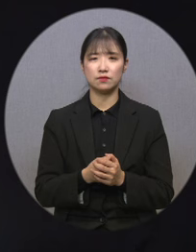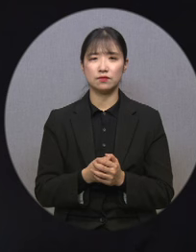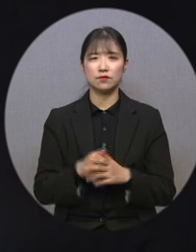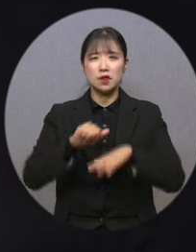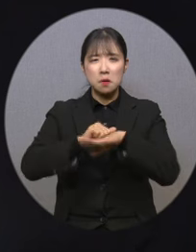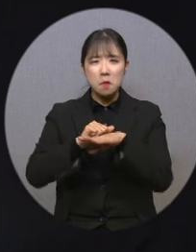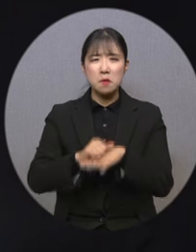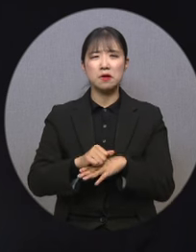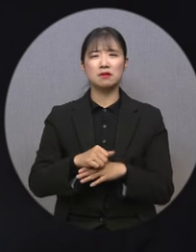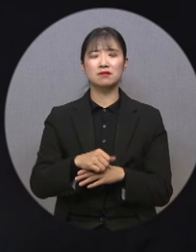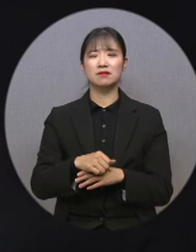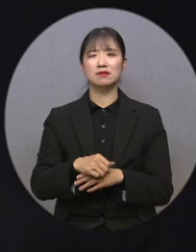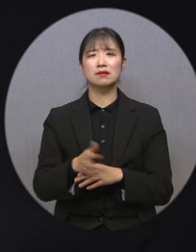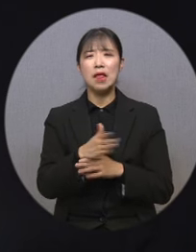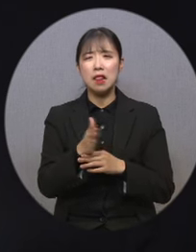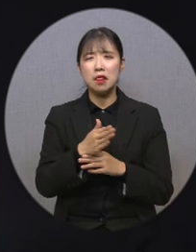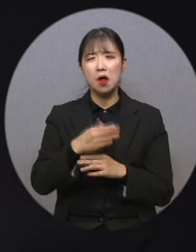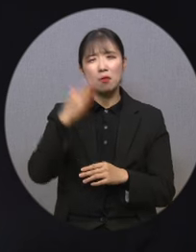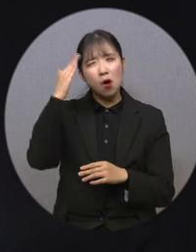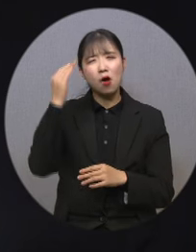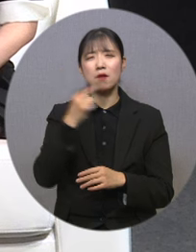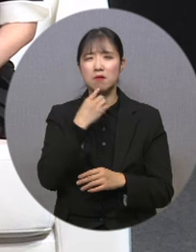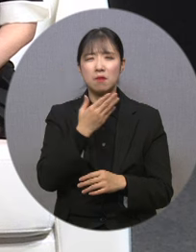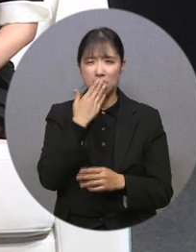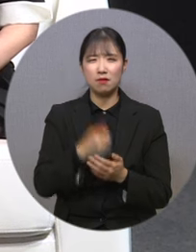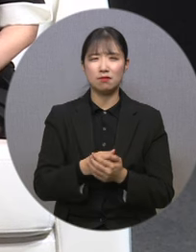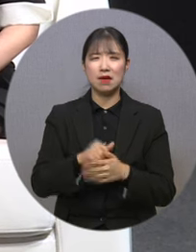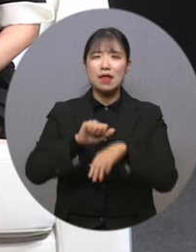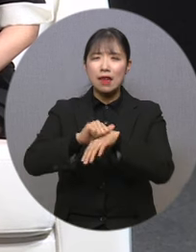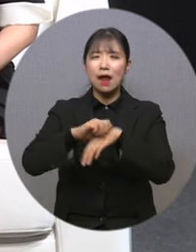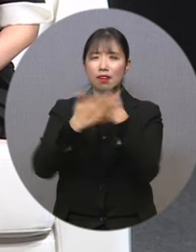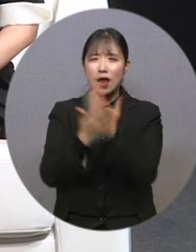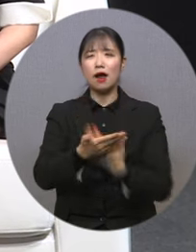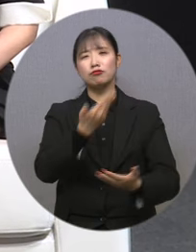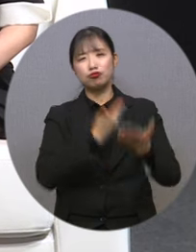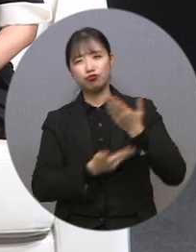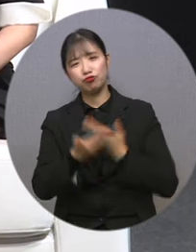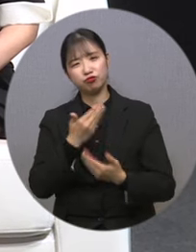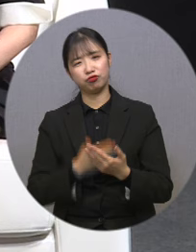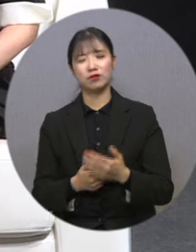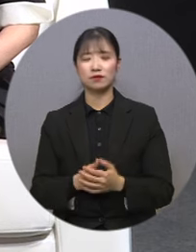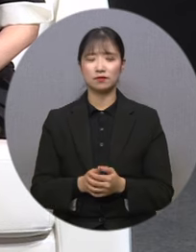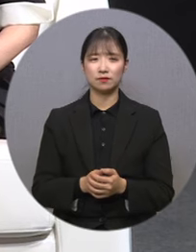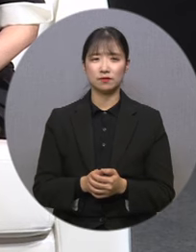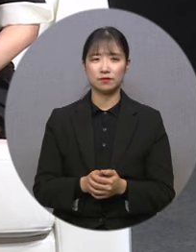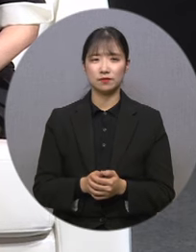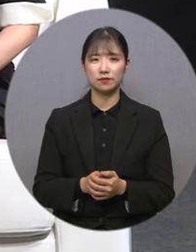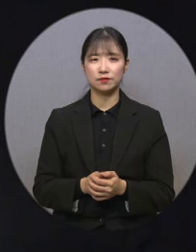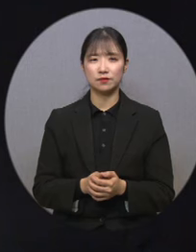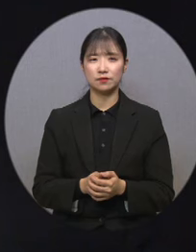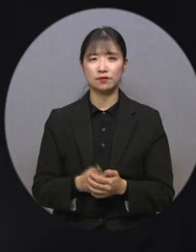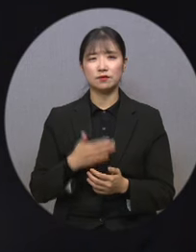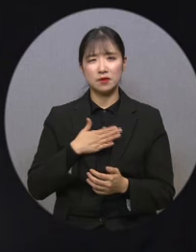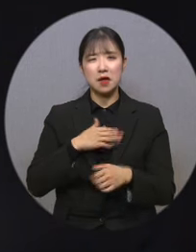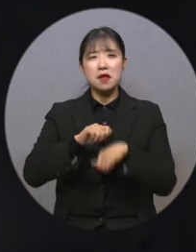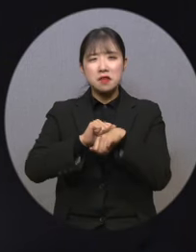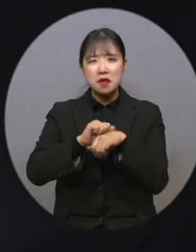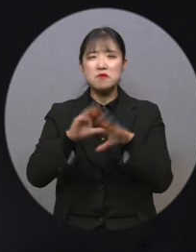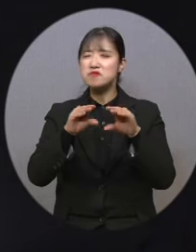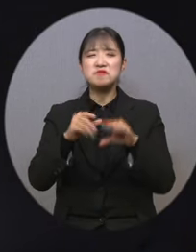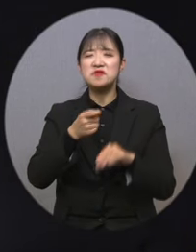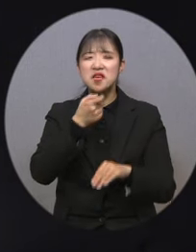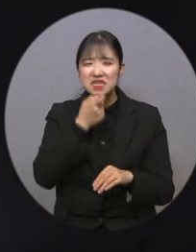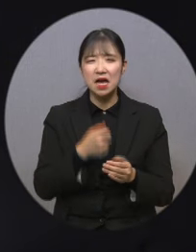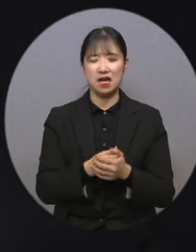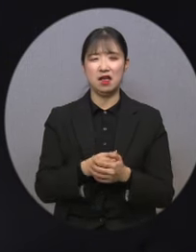고기 생선 대가리만 좋아한다는 살코기는 내한테 주면서 엄마는 그런 거 못 먹는다 나는 살코기가 물렁물렁해서